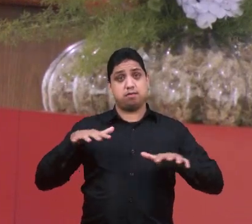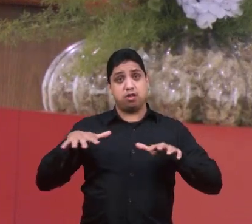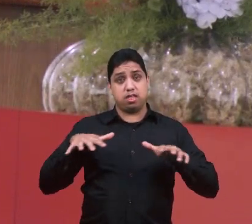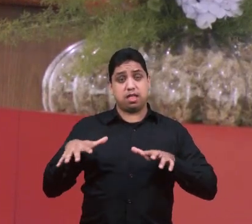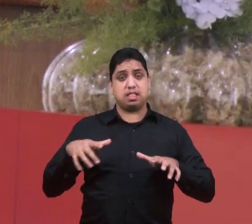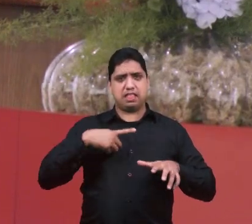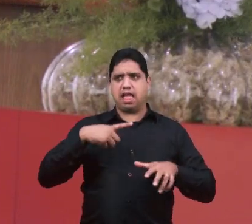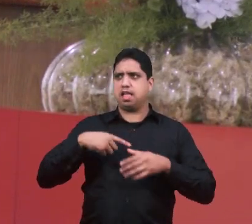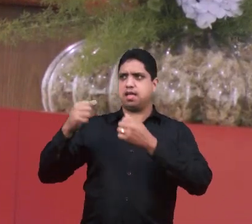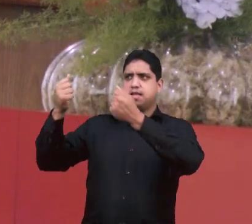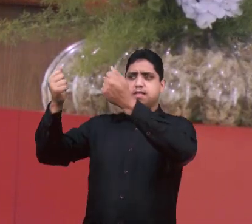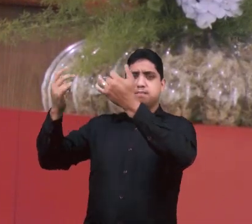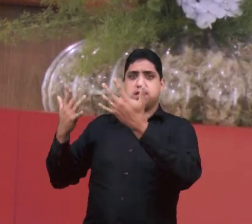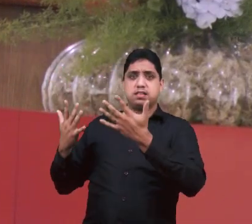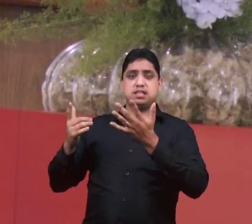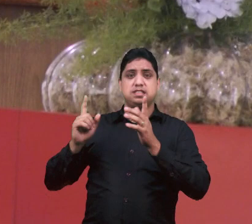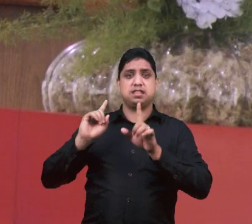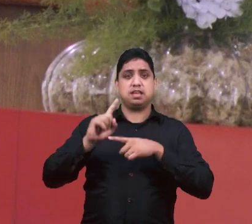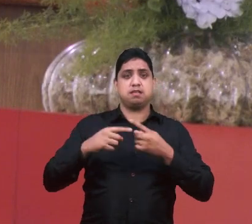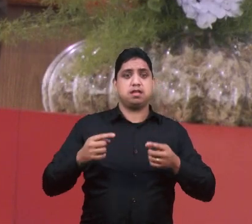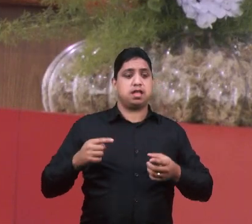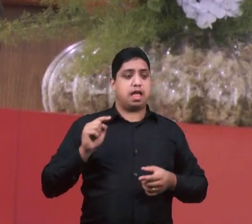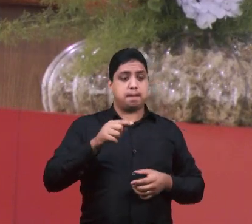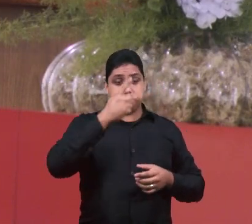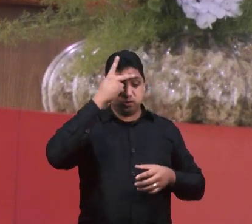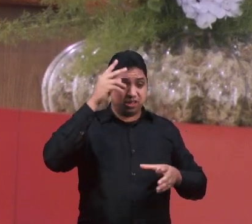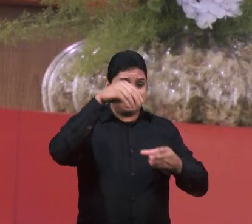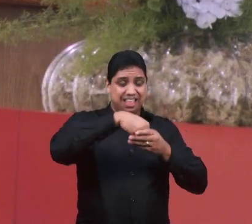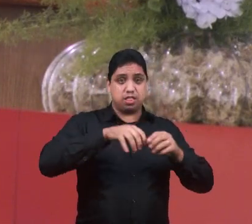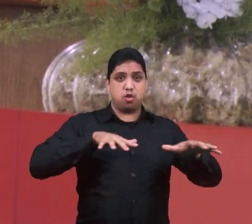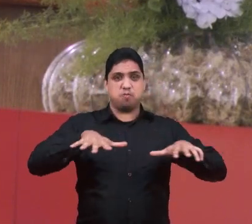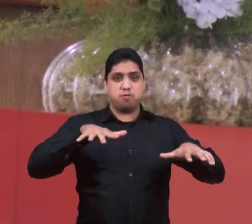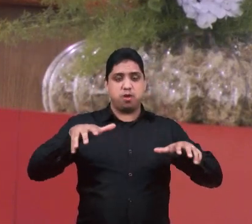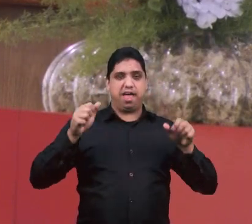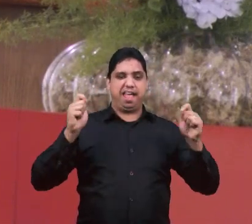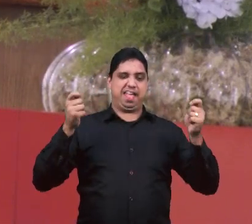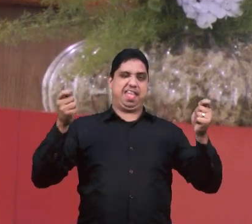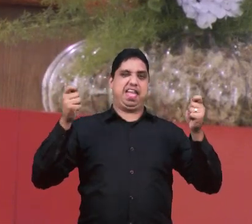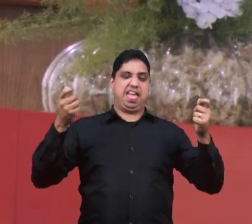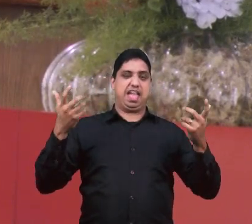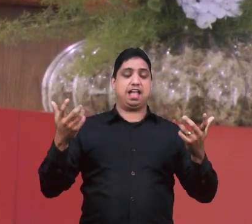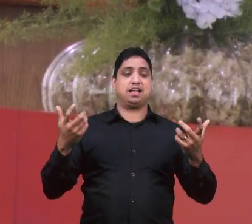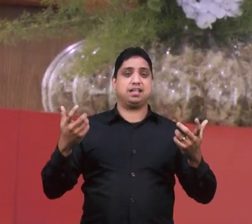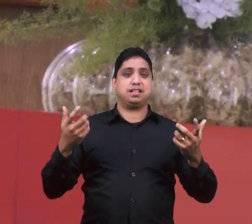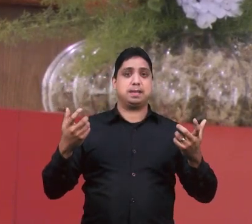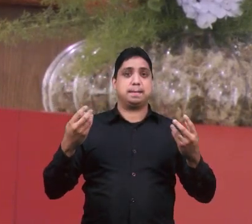reçoivent une bénédiction spirituelle. Après, ils jettent quelqu'un dans un mouvement pour faire quoi?